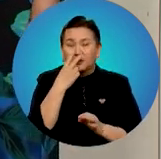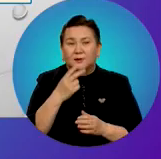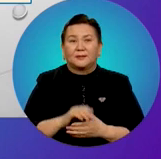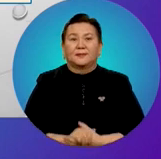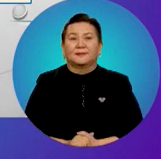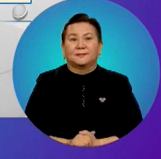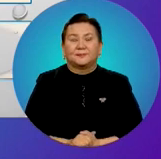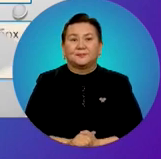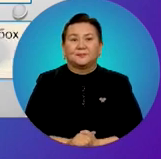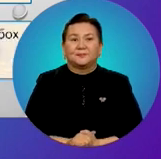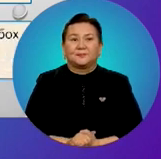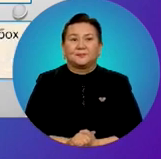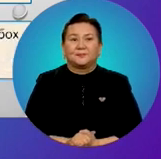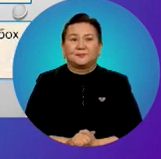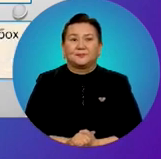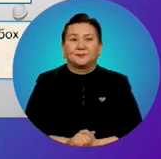бүгдээрээ.